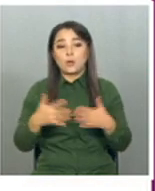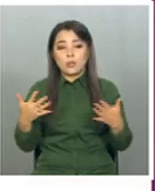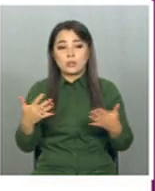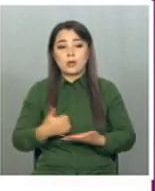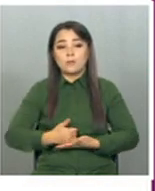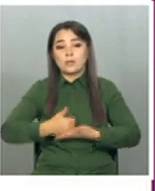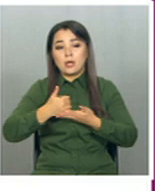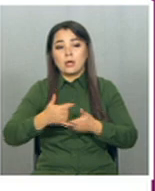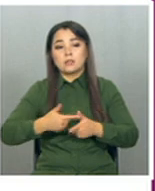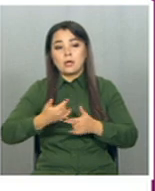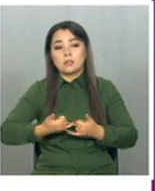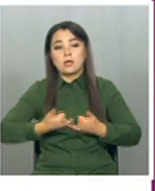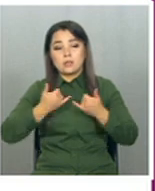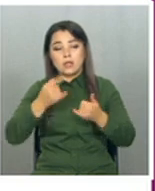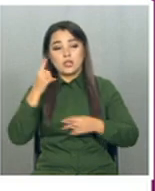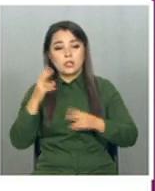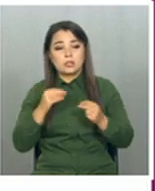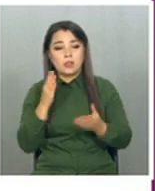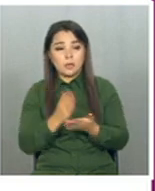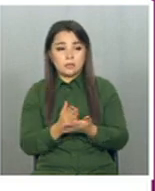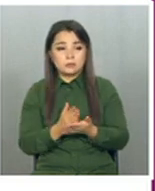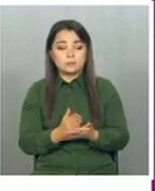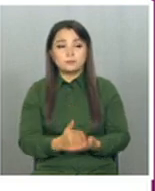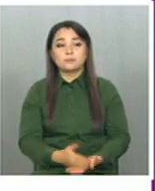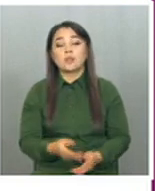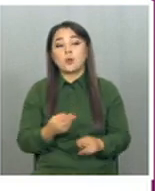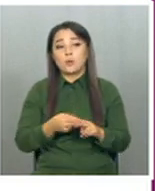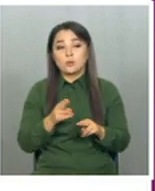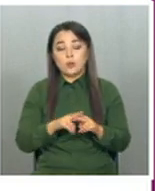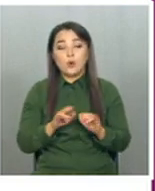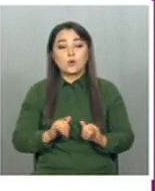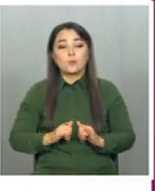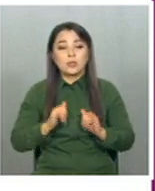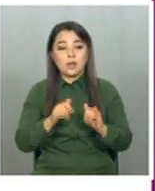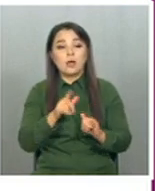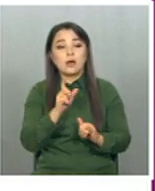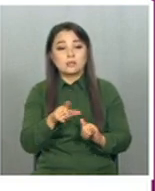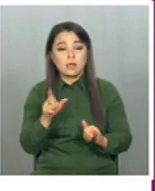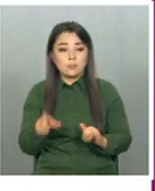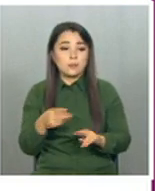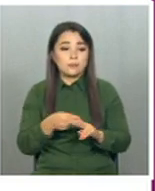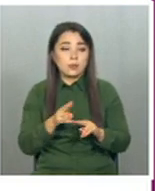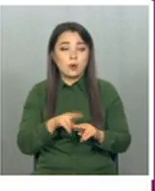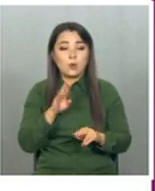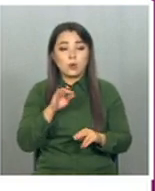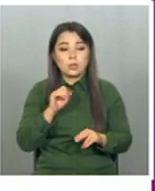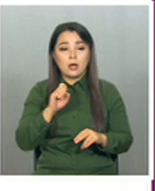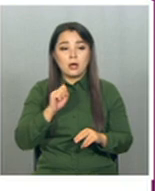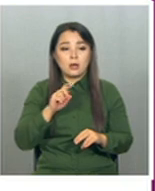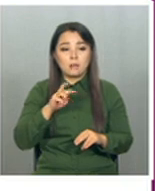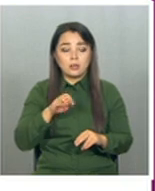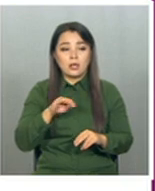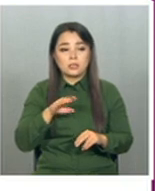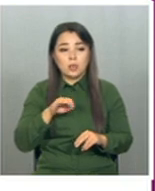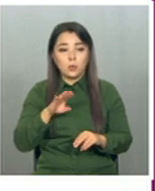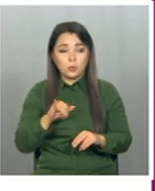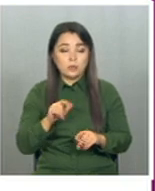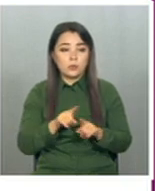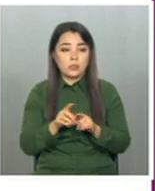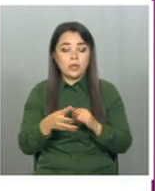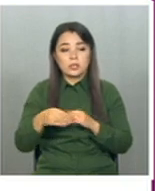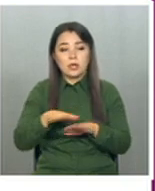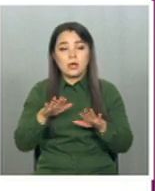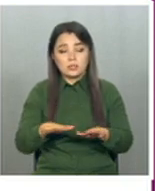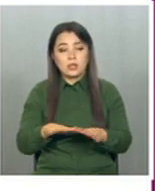бедел есі болып саналады. Осындай құрметті адам Қожа Ахмет Яссауи кесенесінде